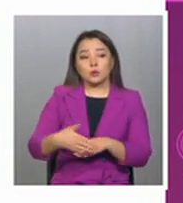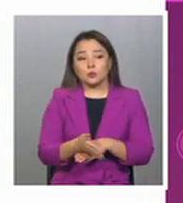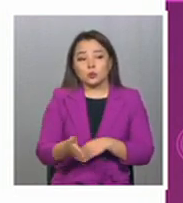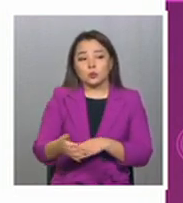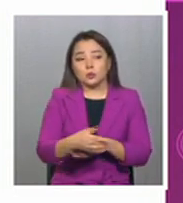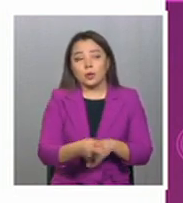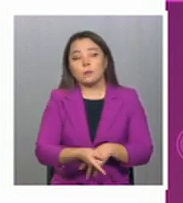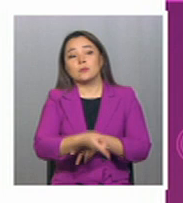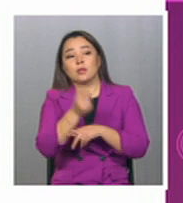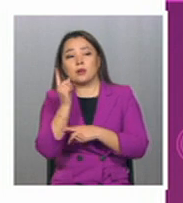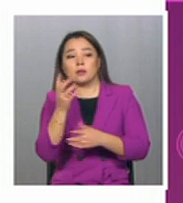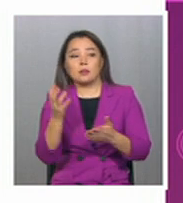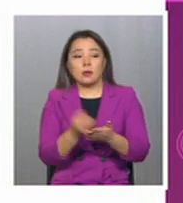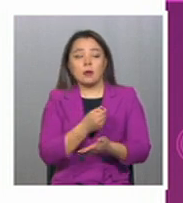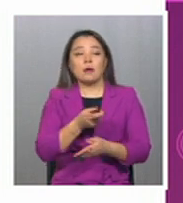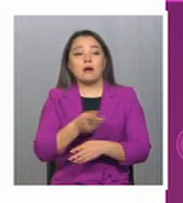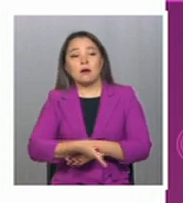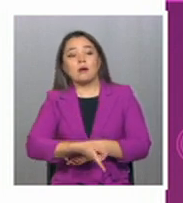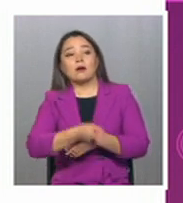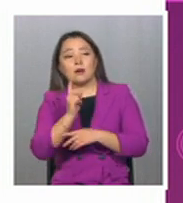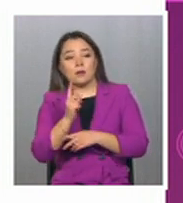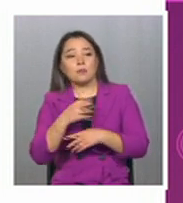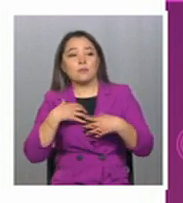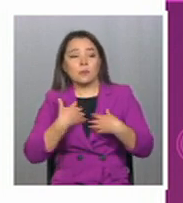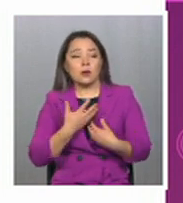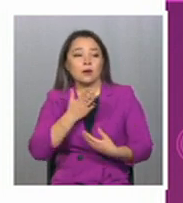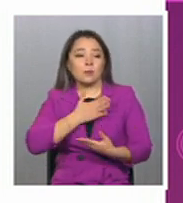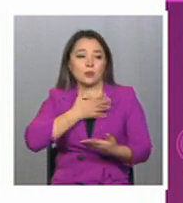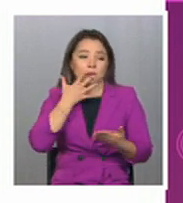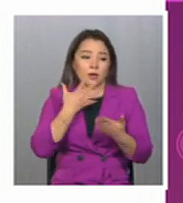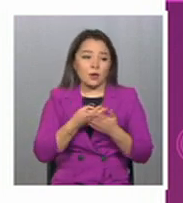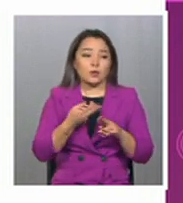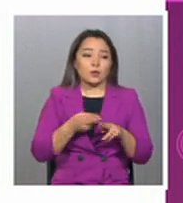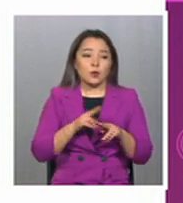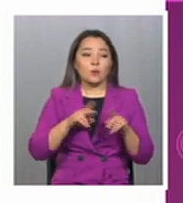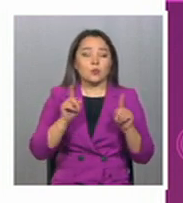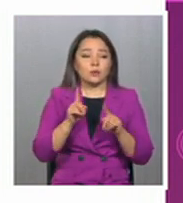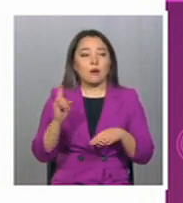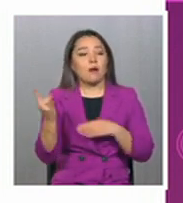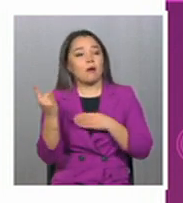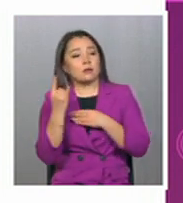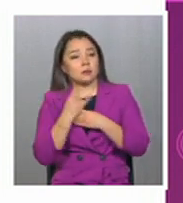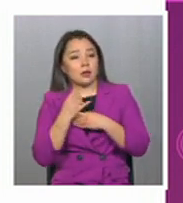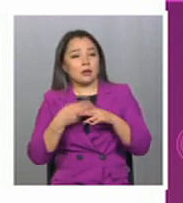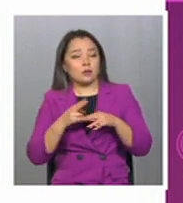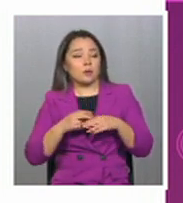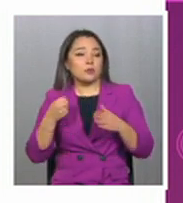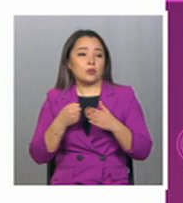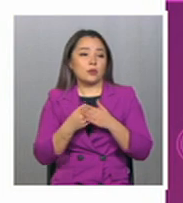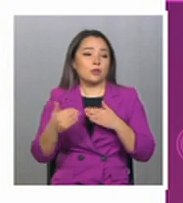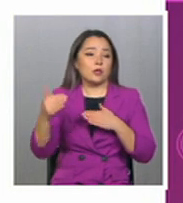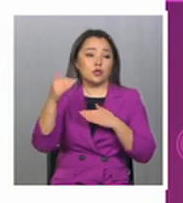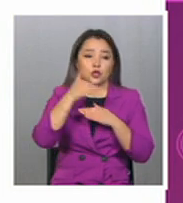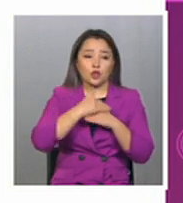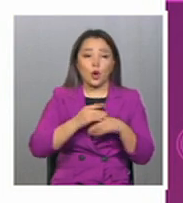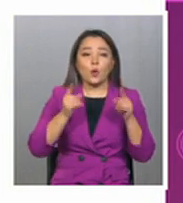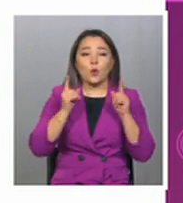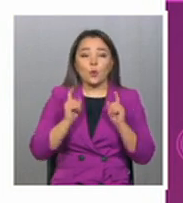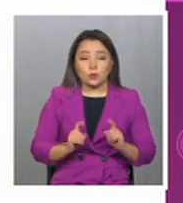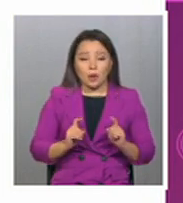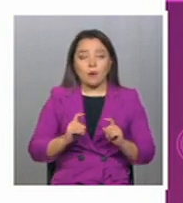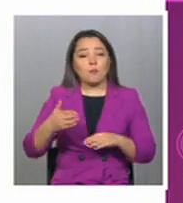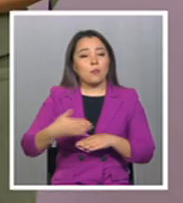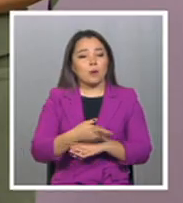мекендеп. Қап-қап қайран қармағым, неге мұнша алдадың, кешке дейін отырып, бірде